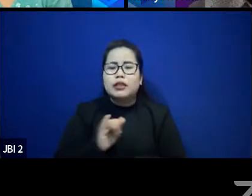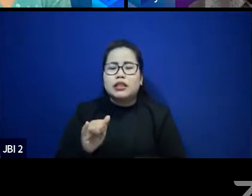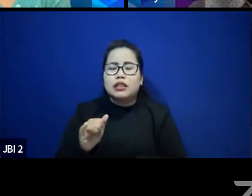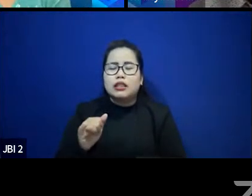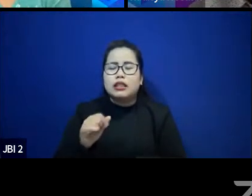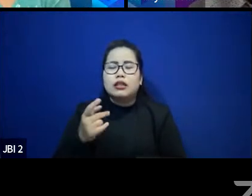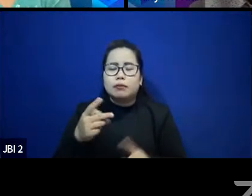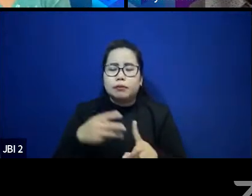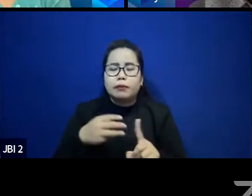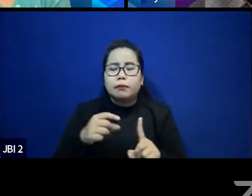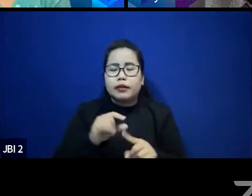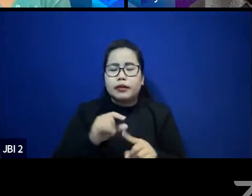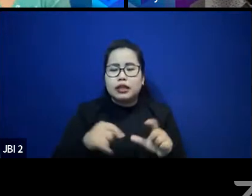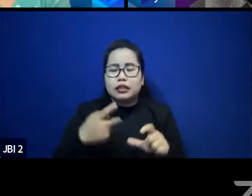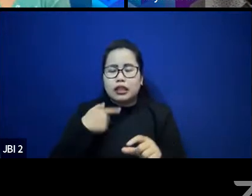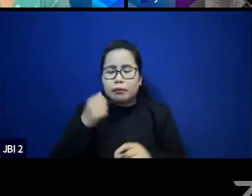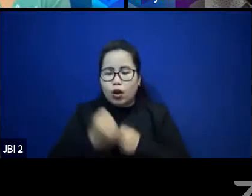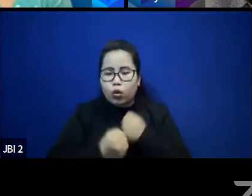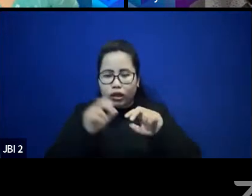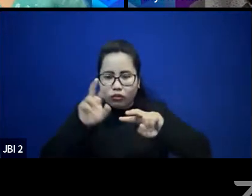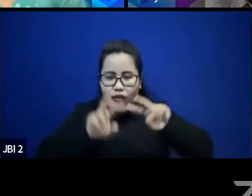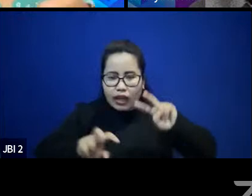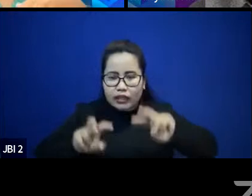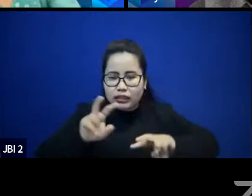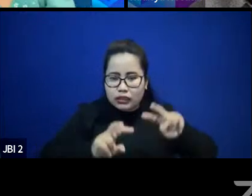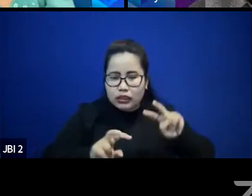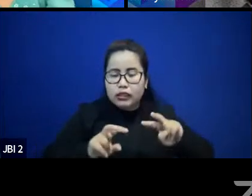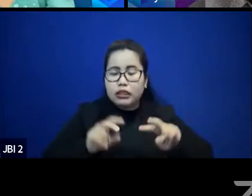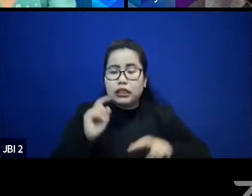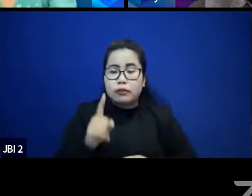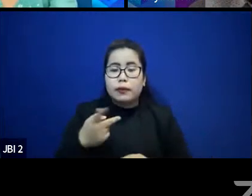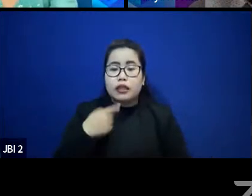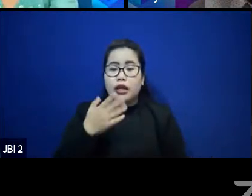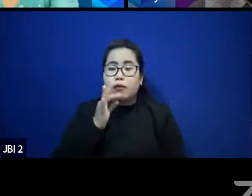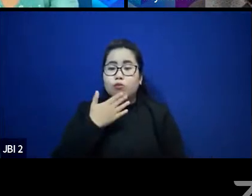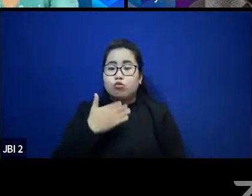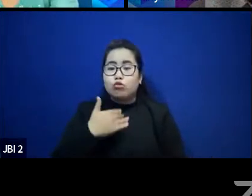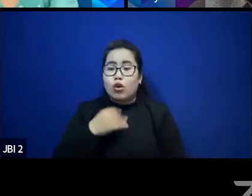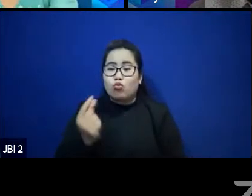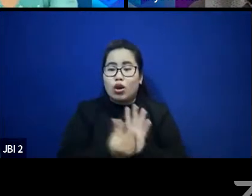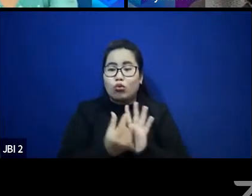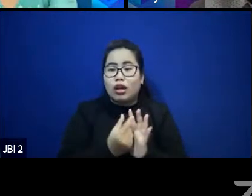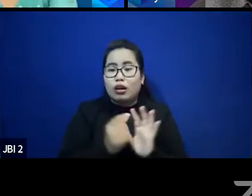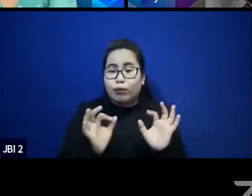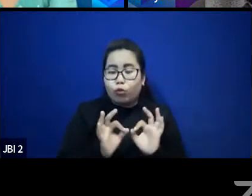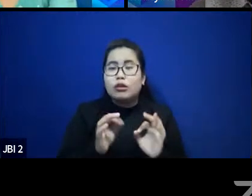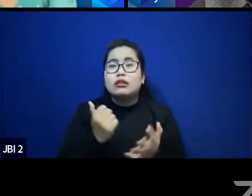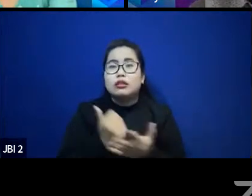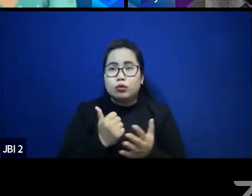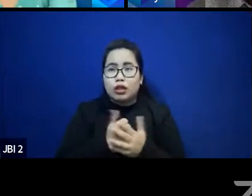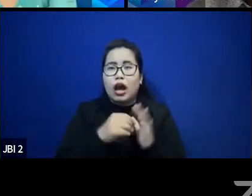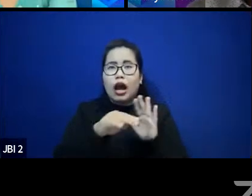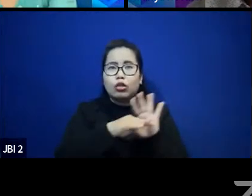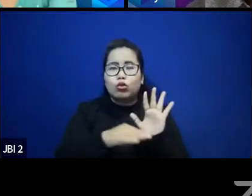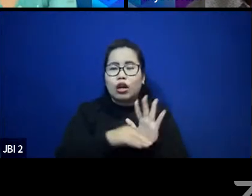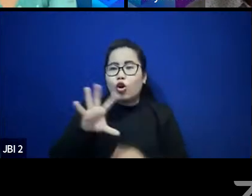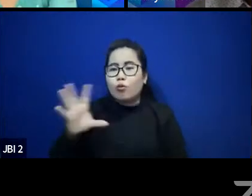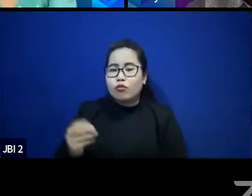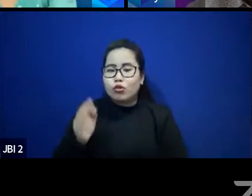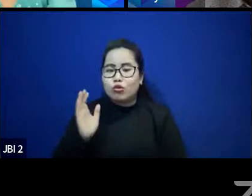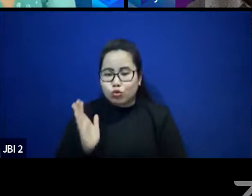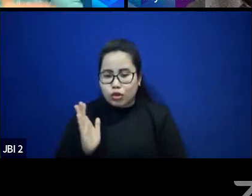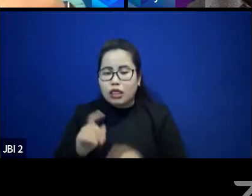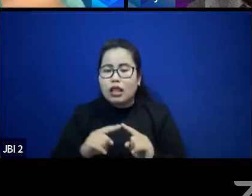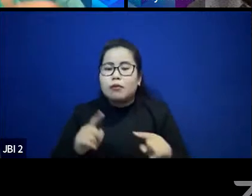sejak sih mempermalukan Hobbit enggak memang karena kita belum punya undang-undangnya sebenarnya punya aturan itu itu tapi memang saksi